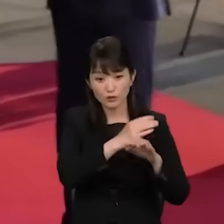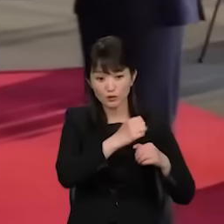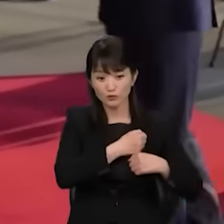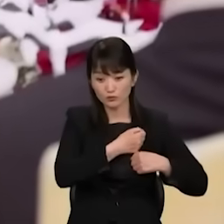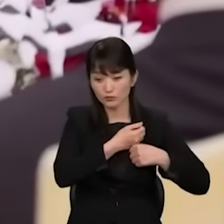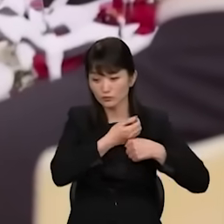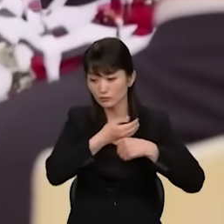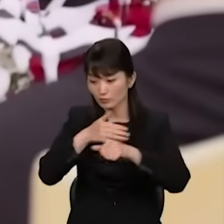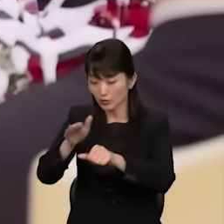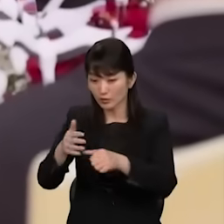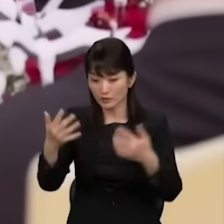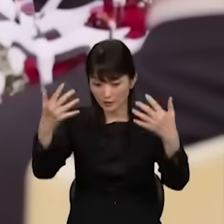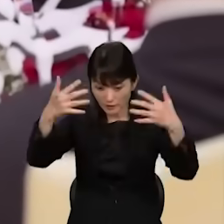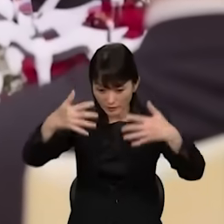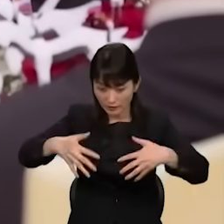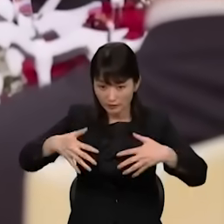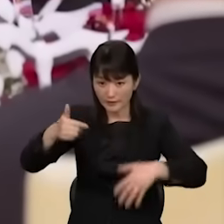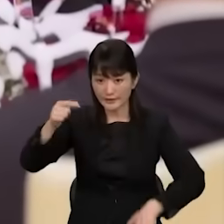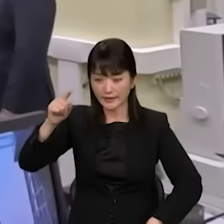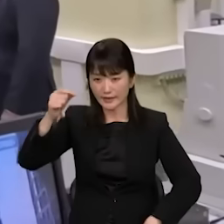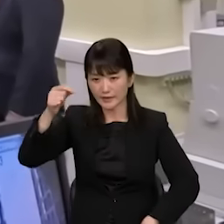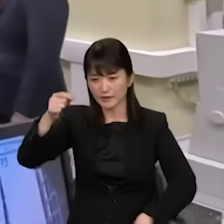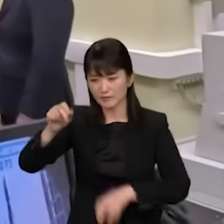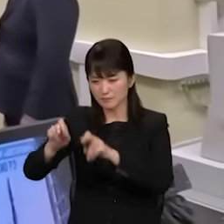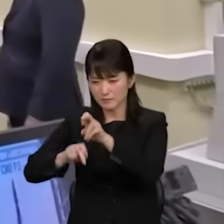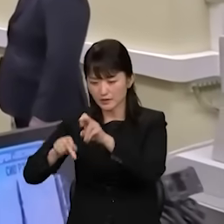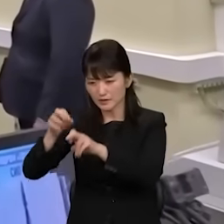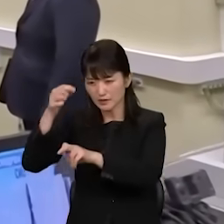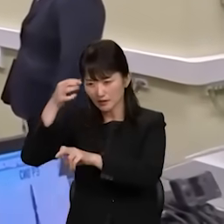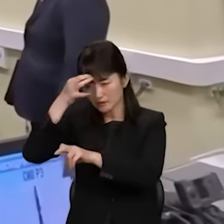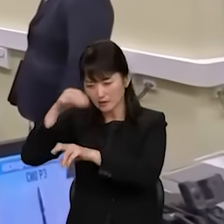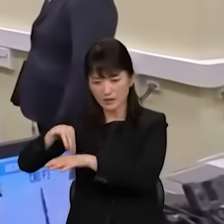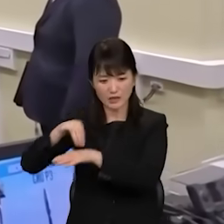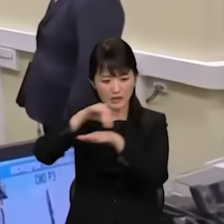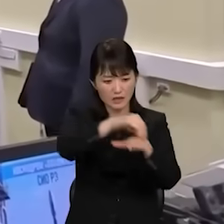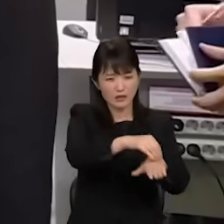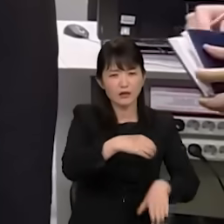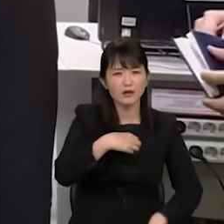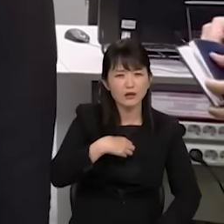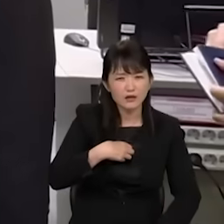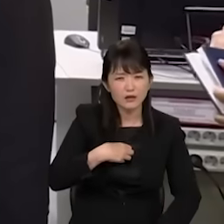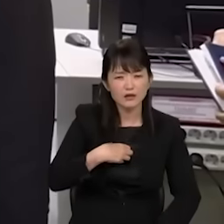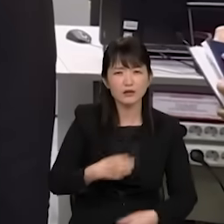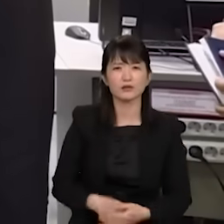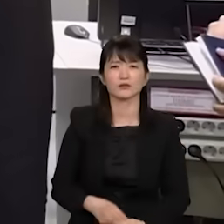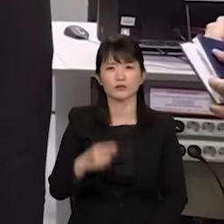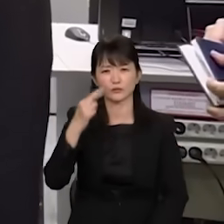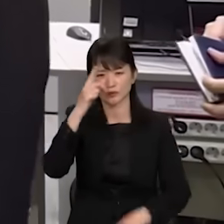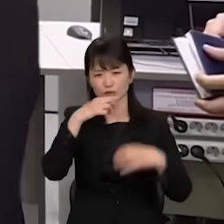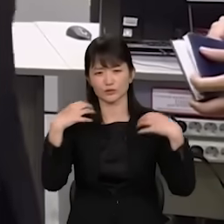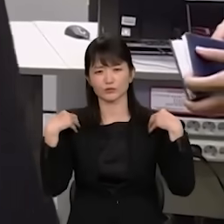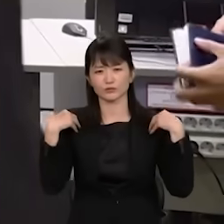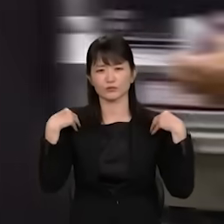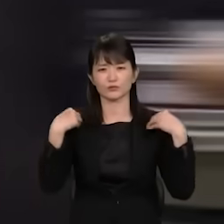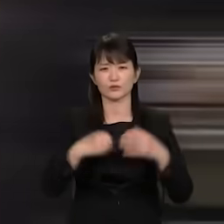대가로 핵미사일 기술을 전수할 것이라는 우려 속 미 국방부는 김정은과 푸틴의 움직임을 주시하고